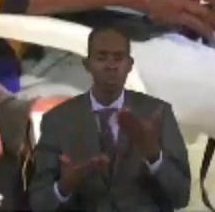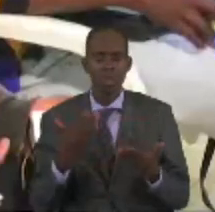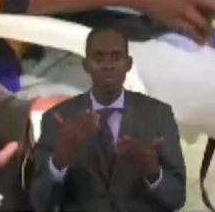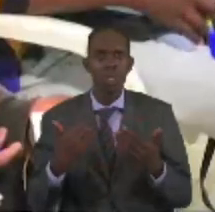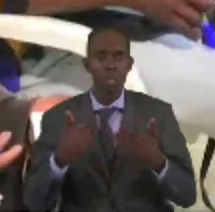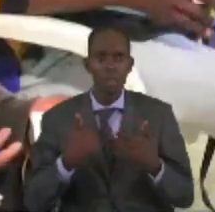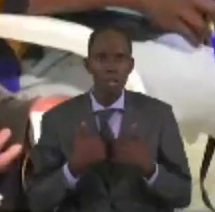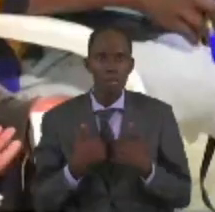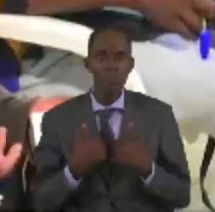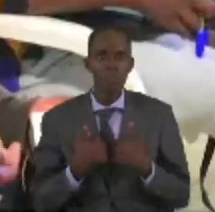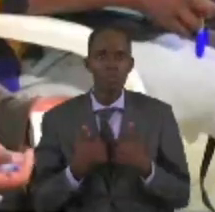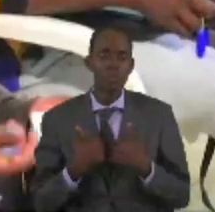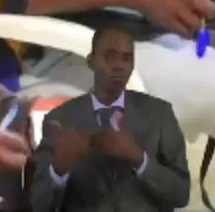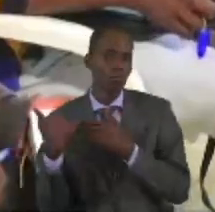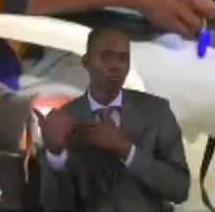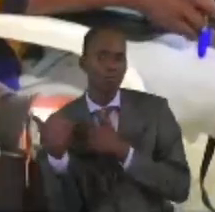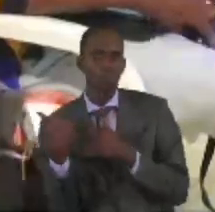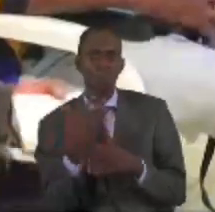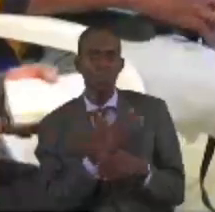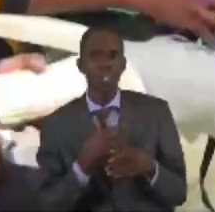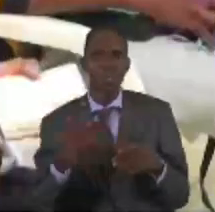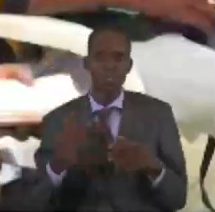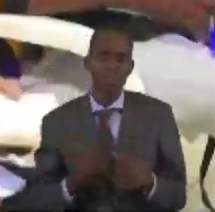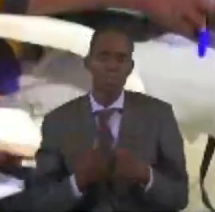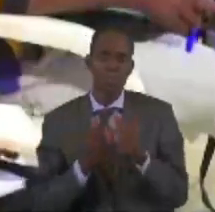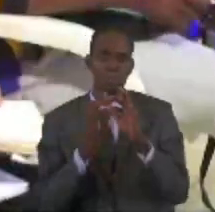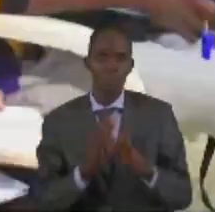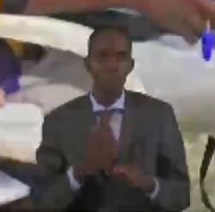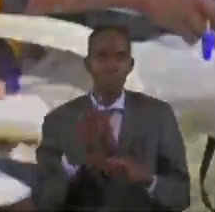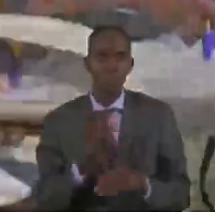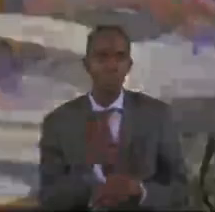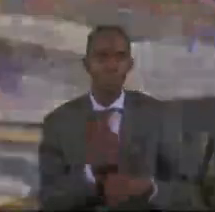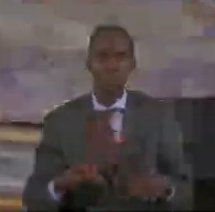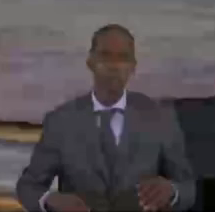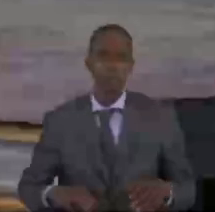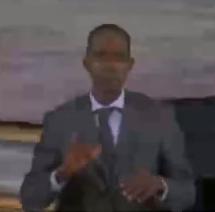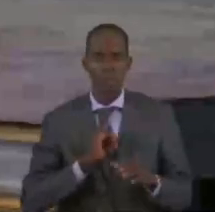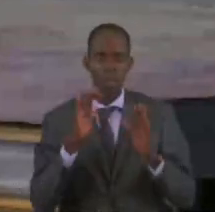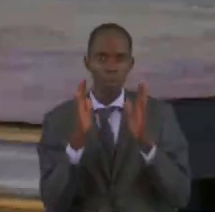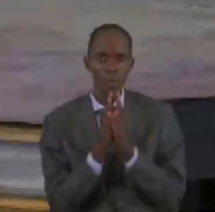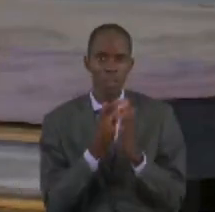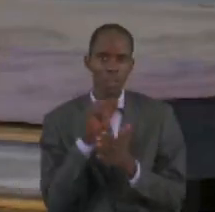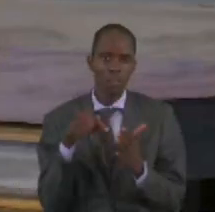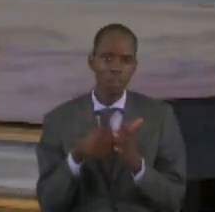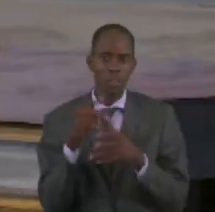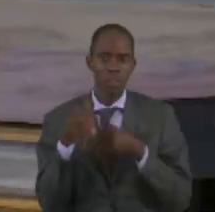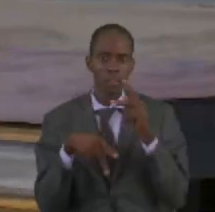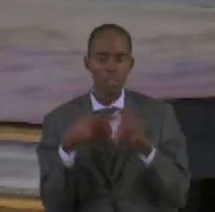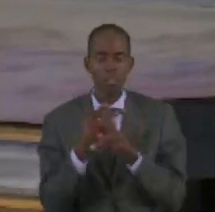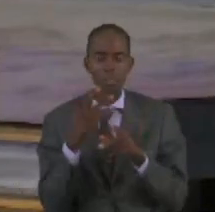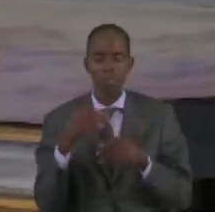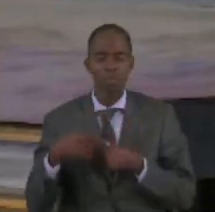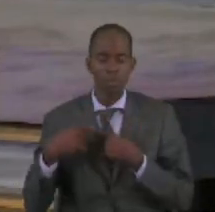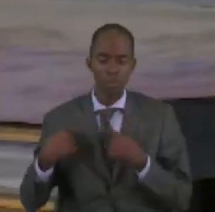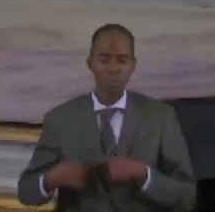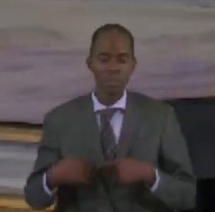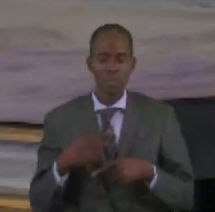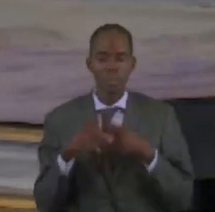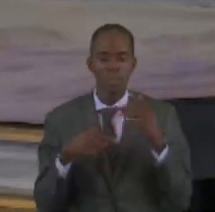de vous, ni des autres. Nous aurions pu nous produire avec autorité comme apôtres de Christ. Je prie qu'un